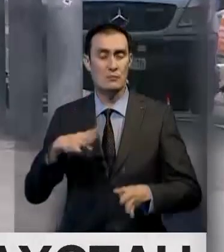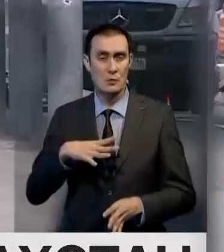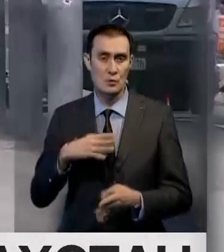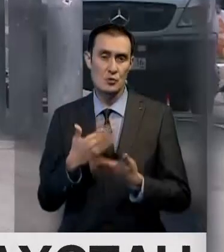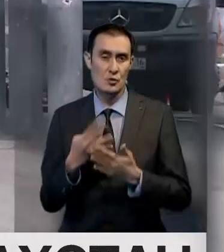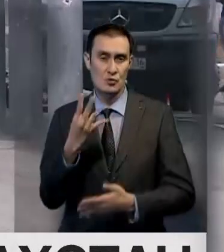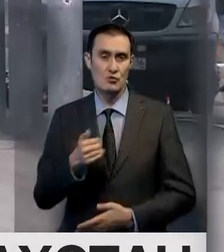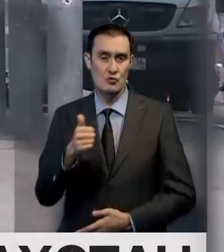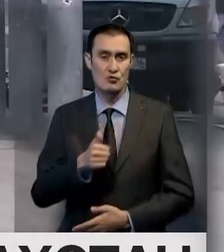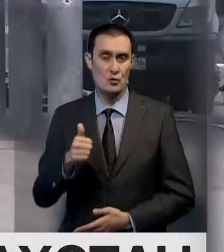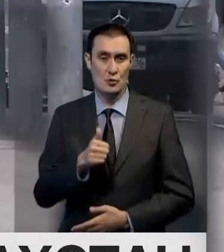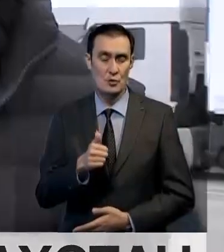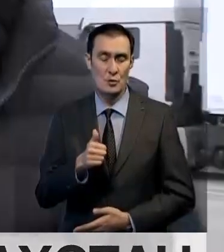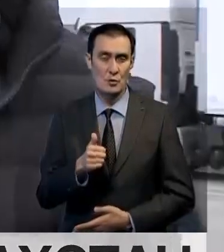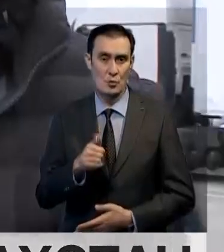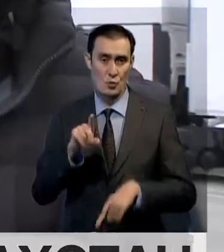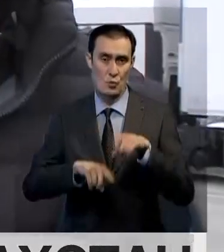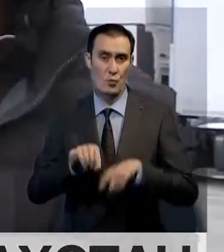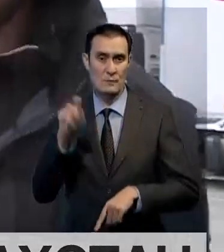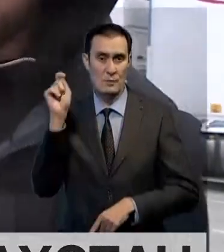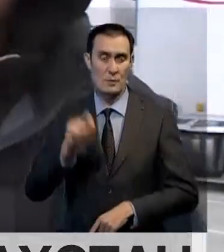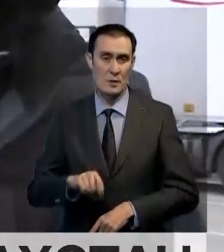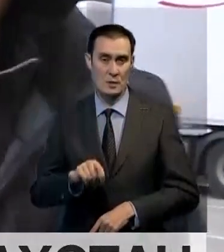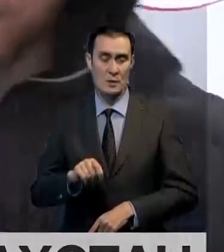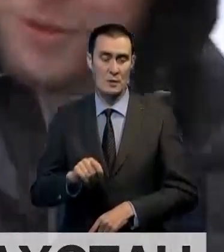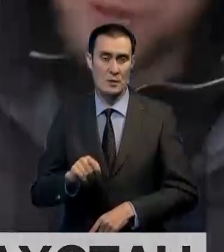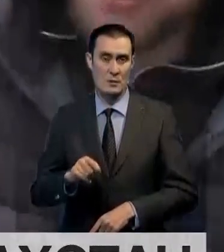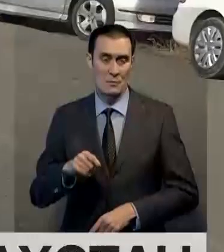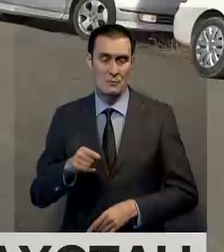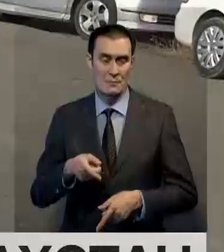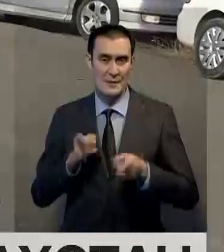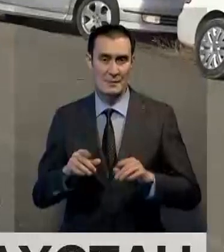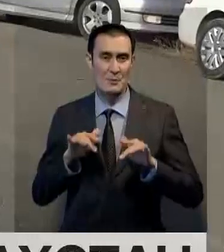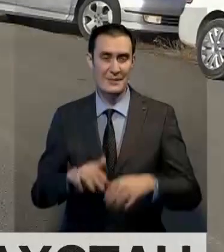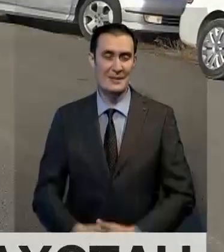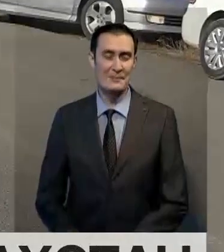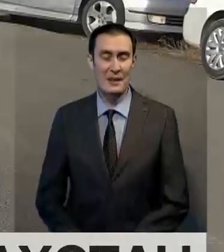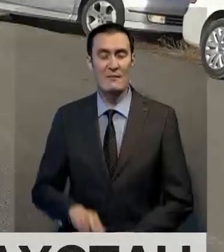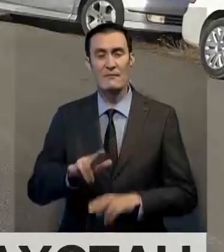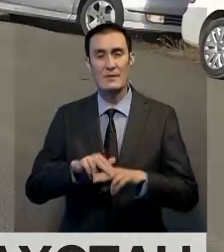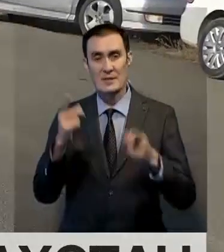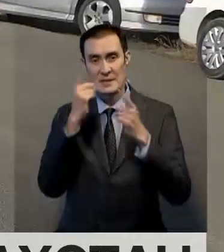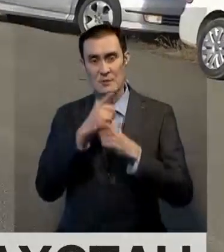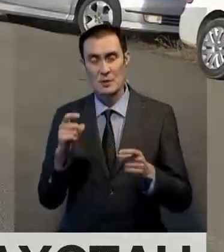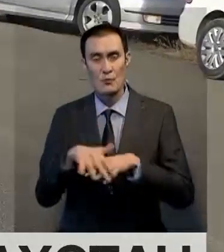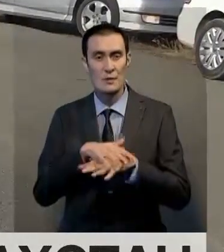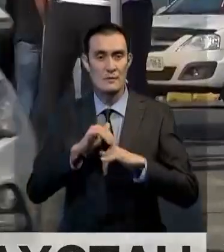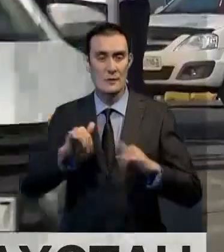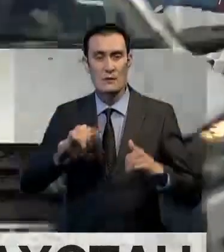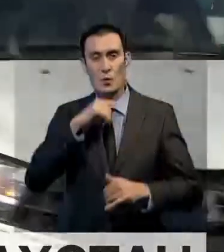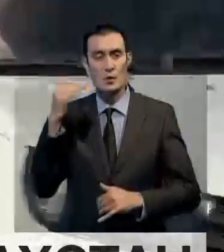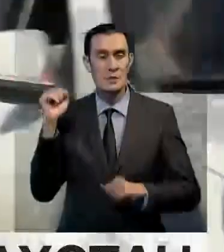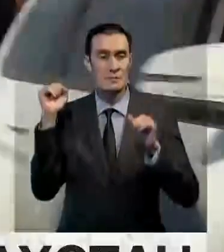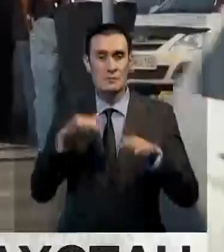часа 4. Костя. Ну, к родственникам. Ну, мы на самом деле к родственникам. В МВД пояснили, рост миграции из России